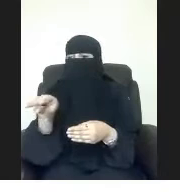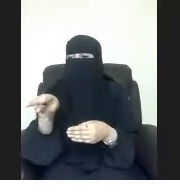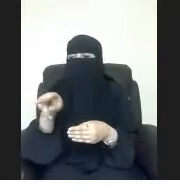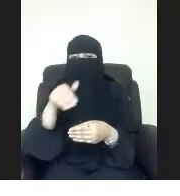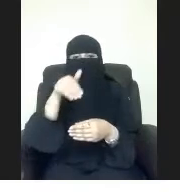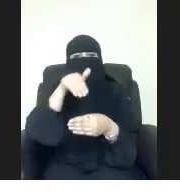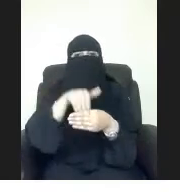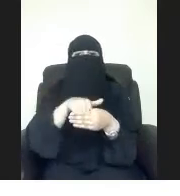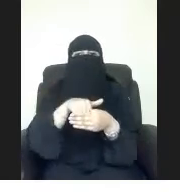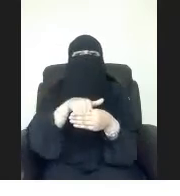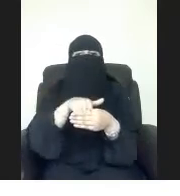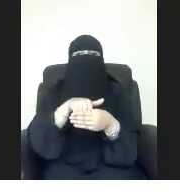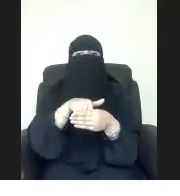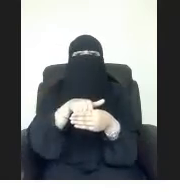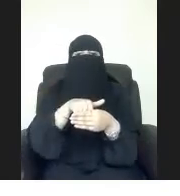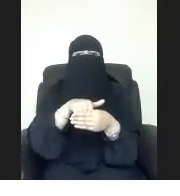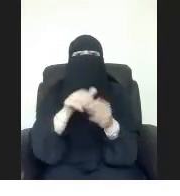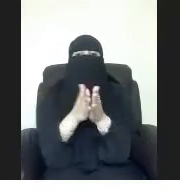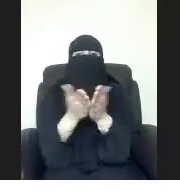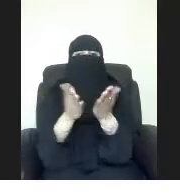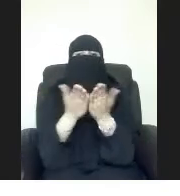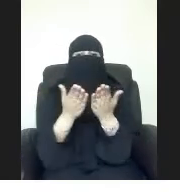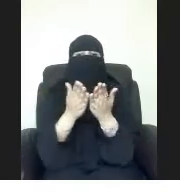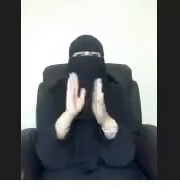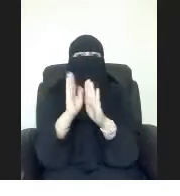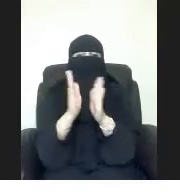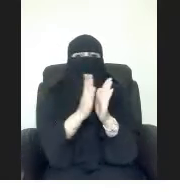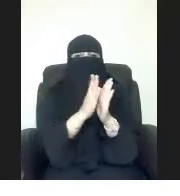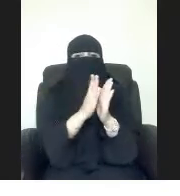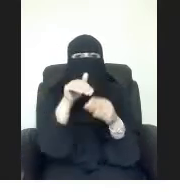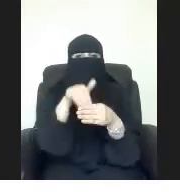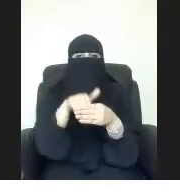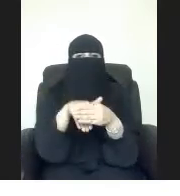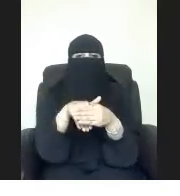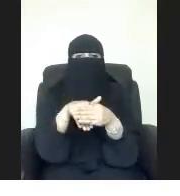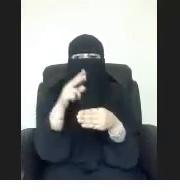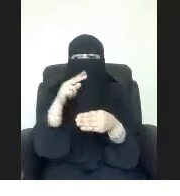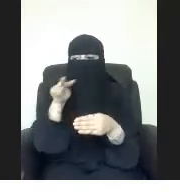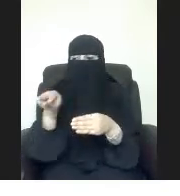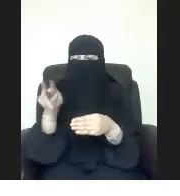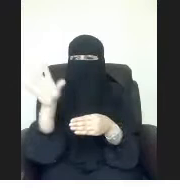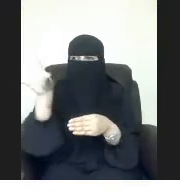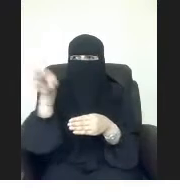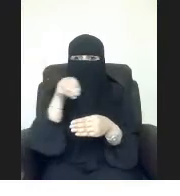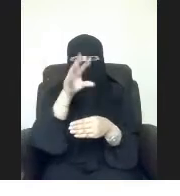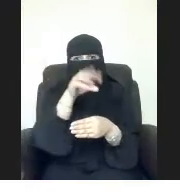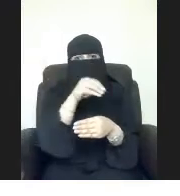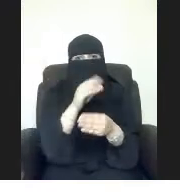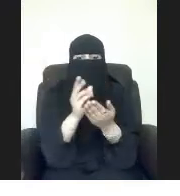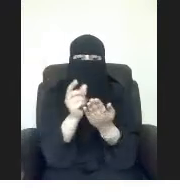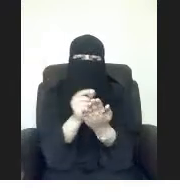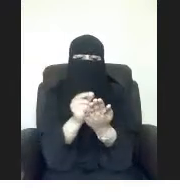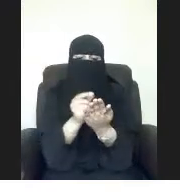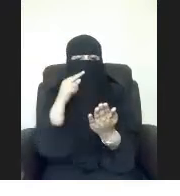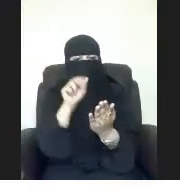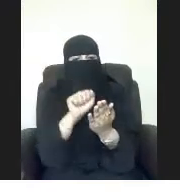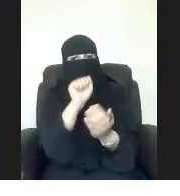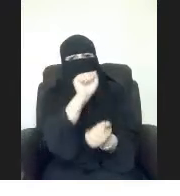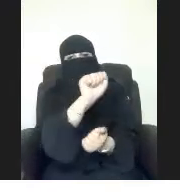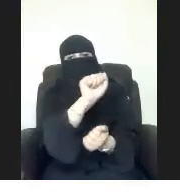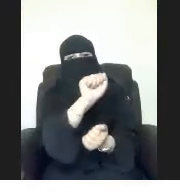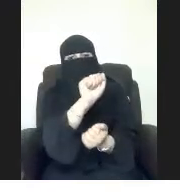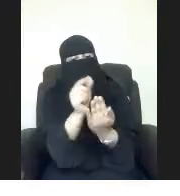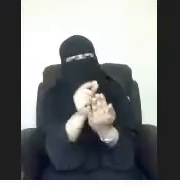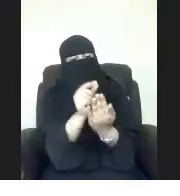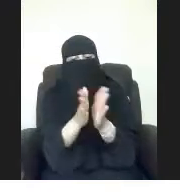فولدر خاص أو ملف أو مجلد خاص يضع فيه المحتوى الذي يقدمه للطلبة.